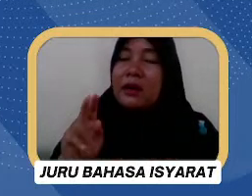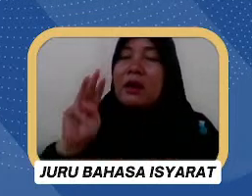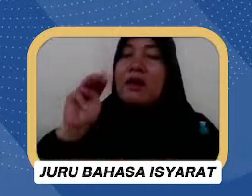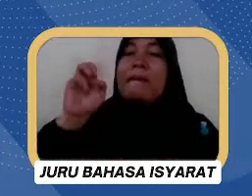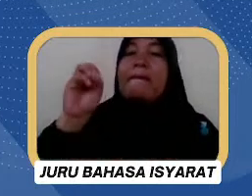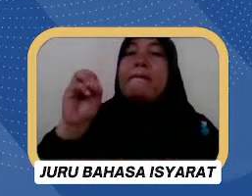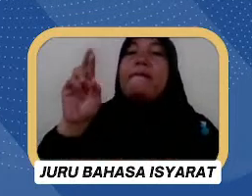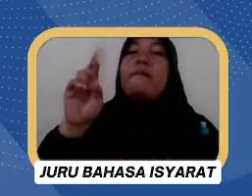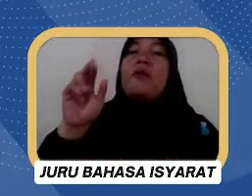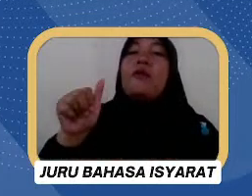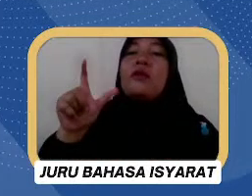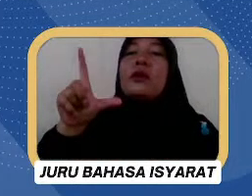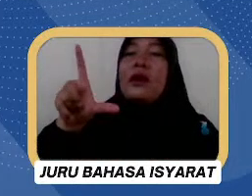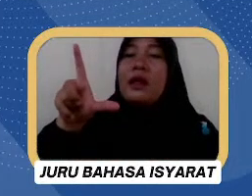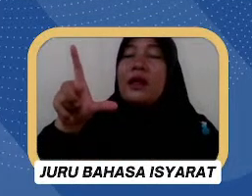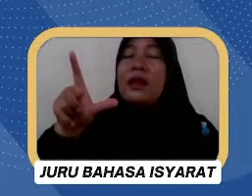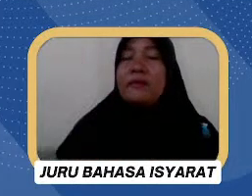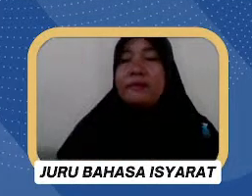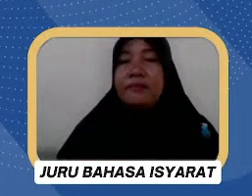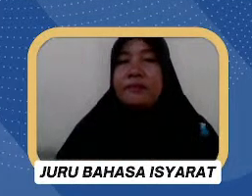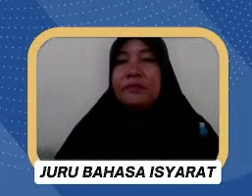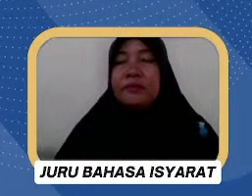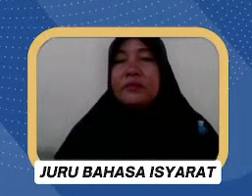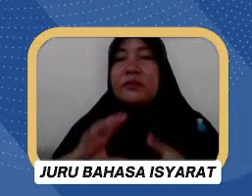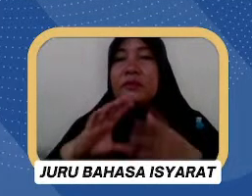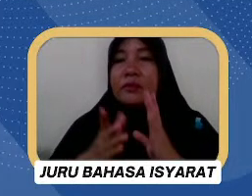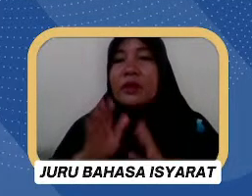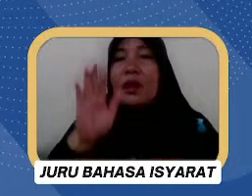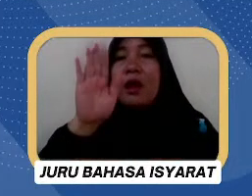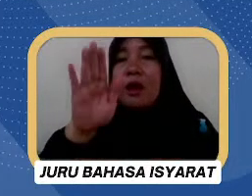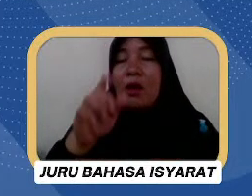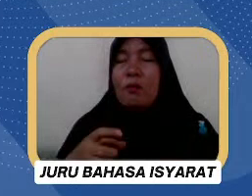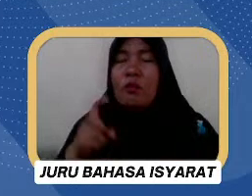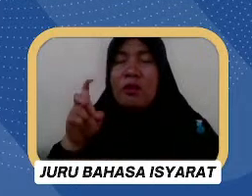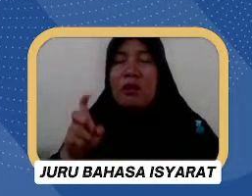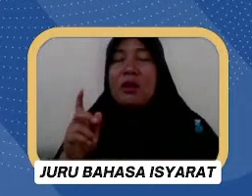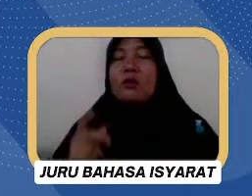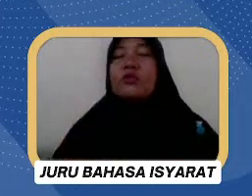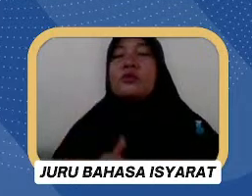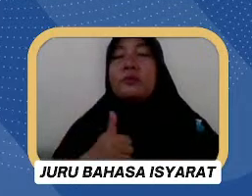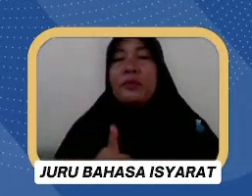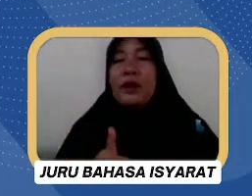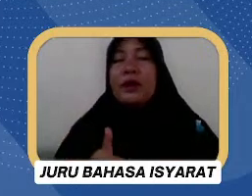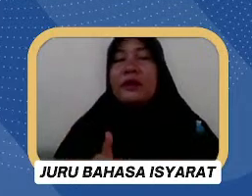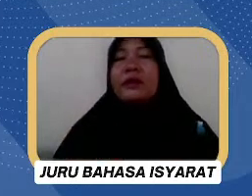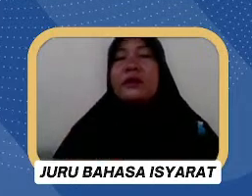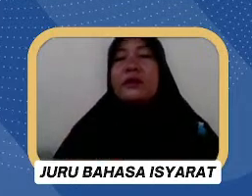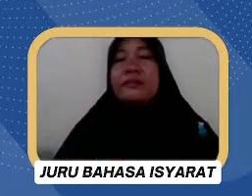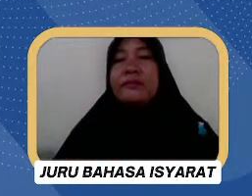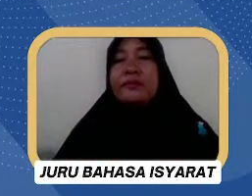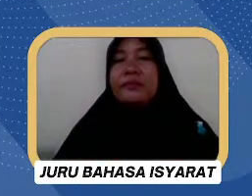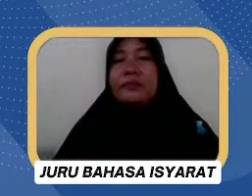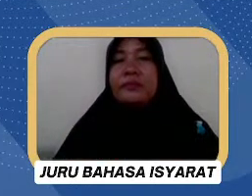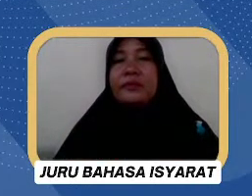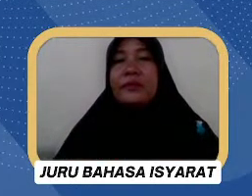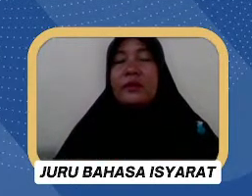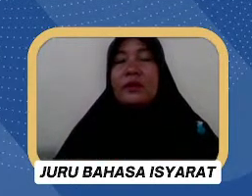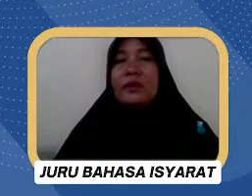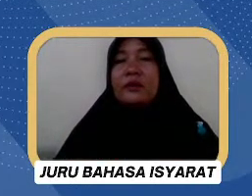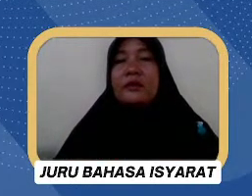moral, berbagai bentuk aktivitas baik di dunia pendidikan, di dunia sosial,